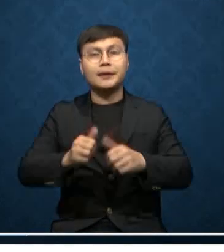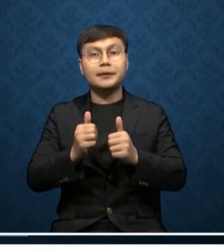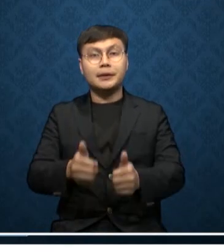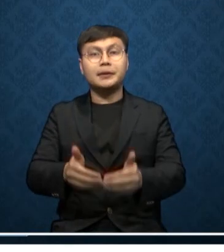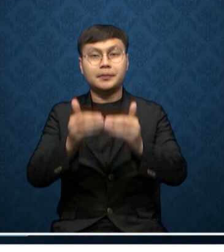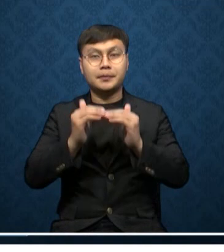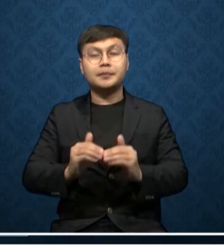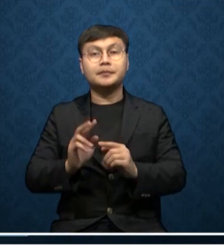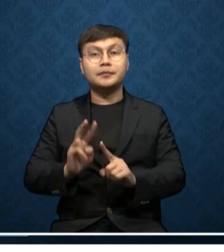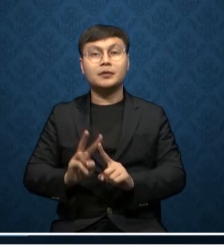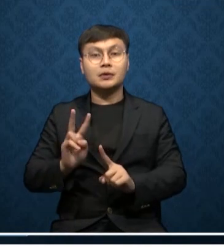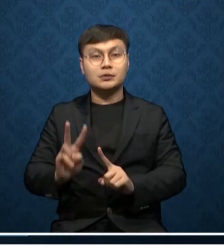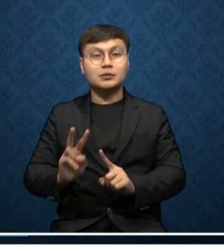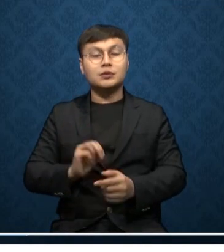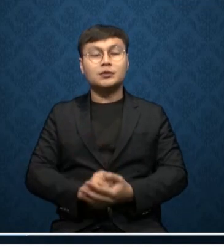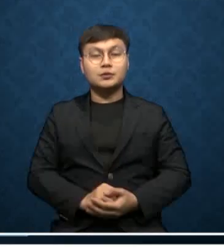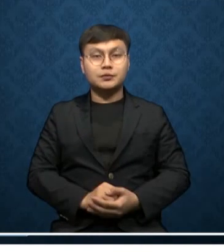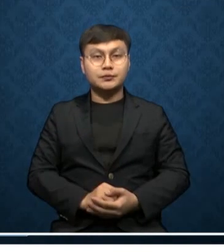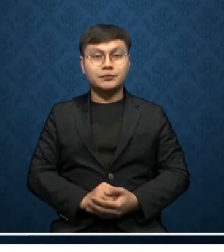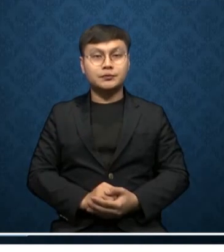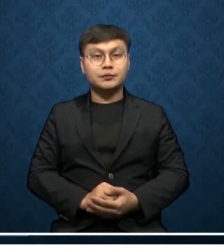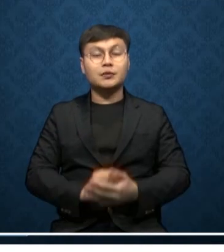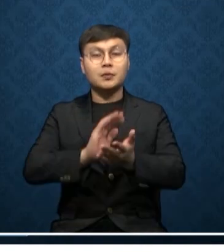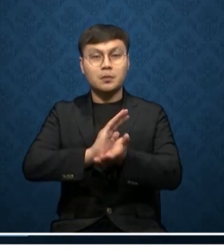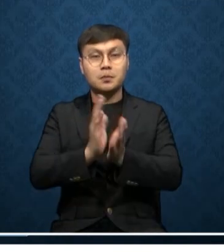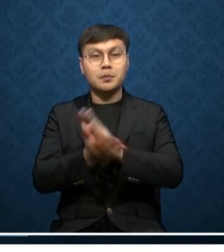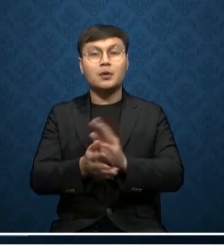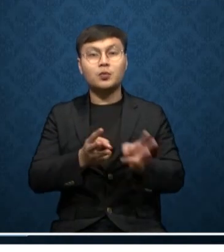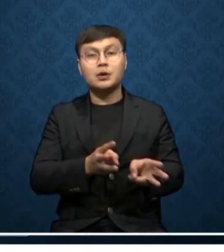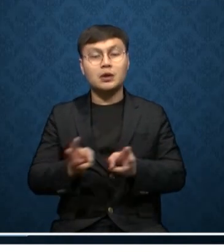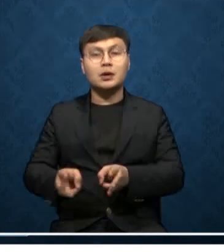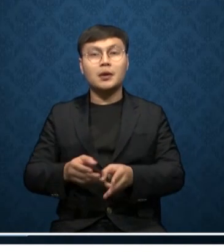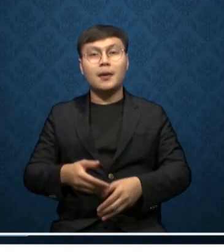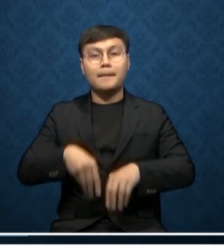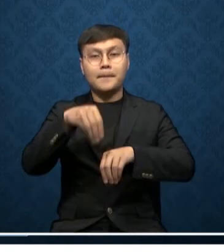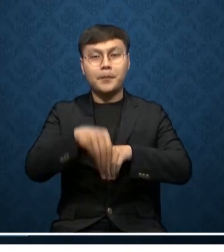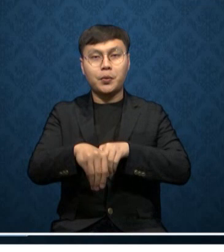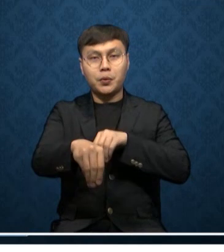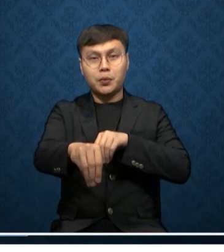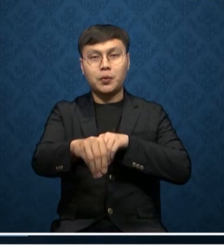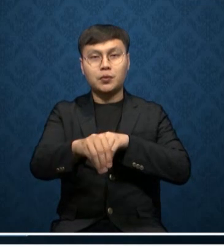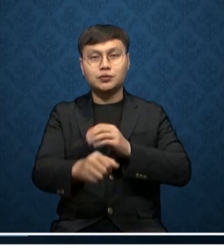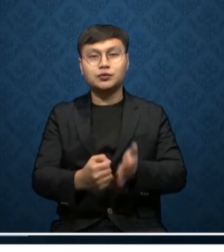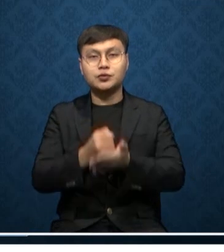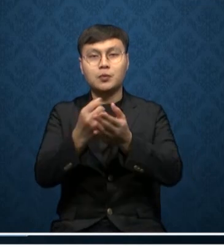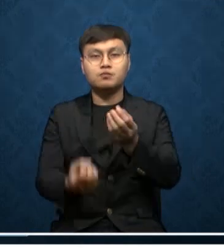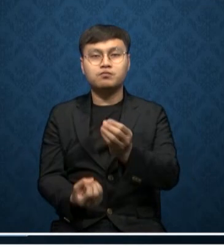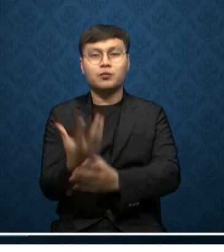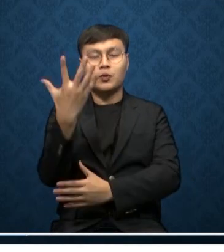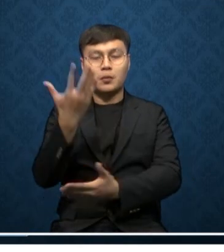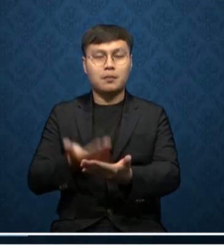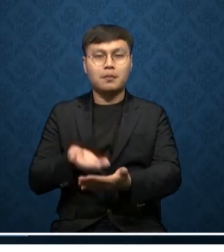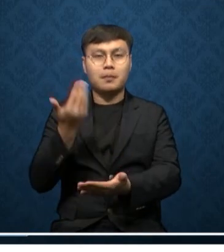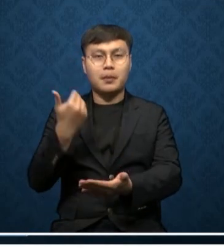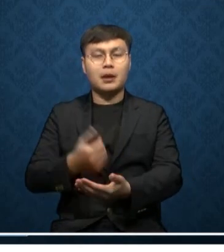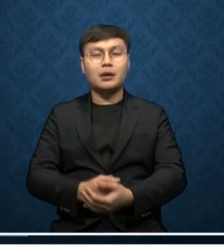ที่ทางคณะเราได้ติดตามอันนึงก็คือเรื่องของการปรับเปลี่ยนวิธีการปลูกพืชที่จะนำไปสู่การเกษตรมูลค่าสูงก็คือการปลูกชนิดกิจกรรม